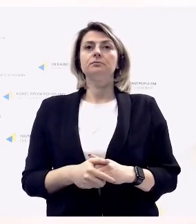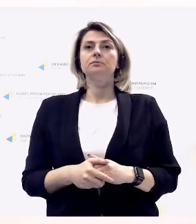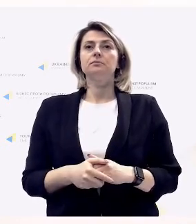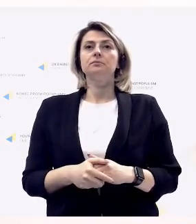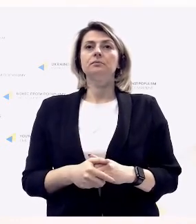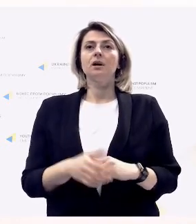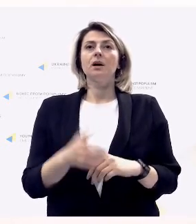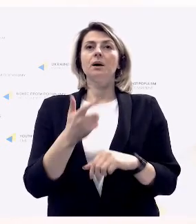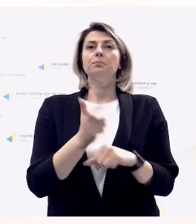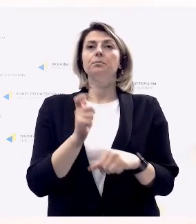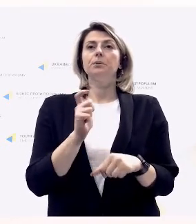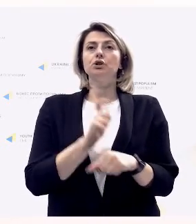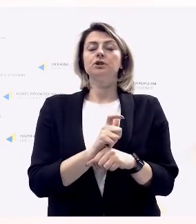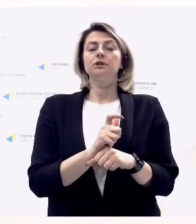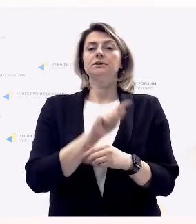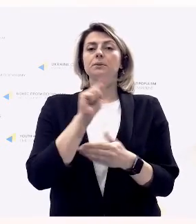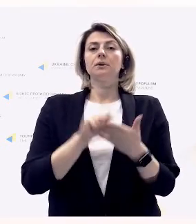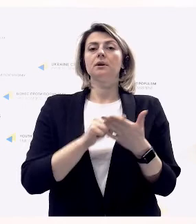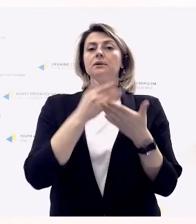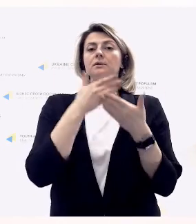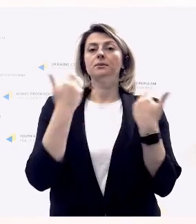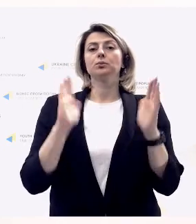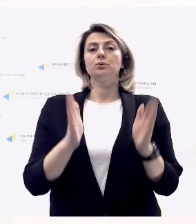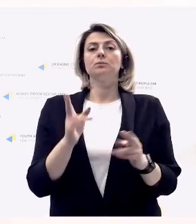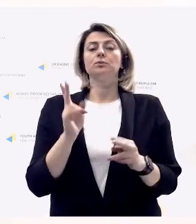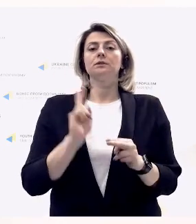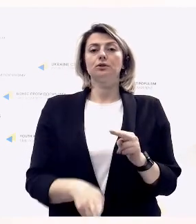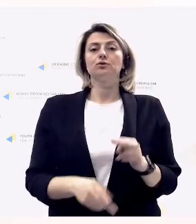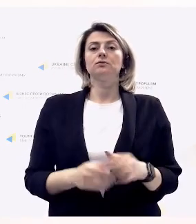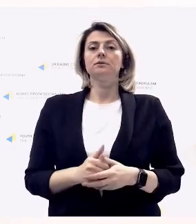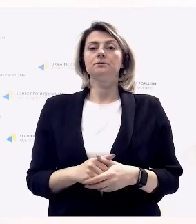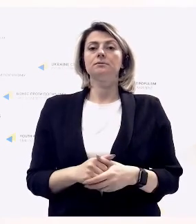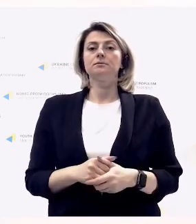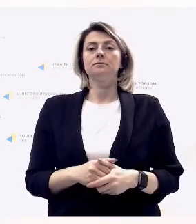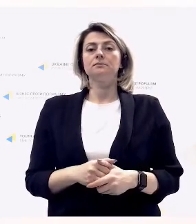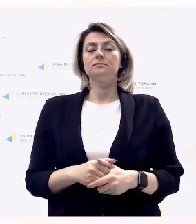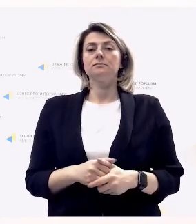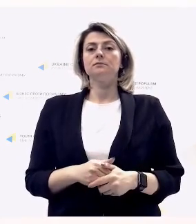Якщо більше запитань немає, будемо завершувати.